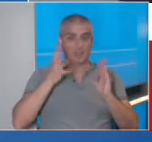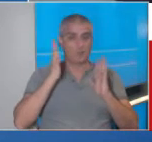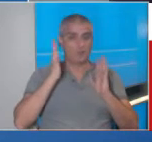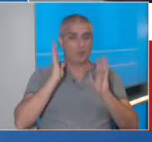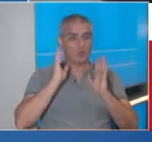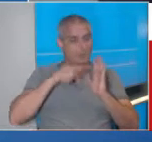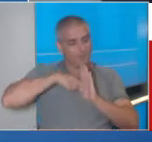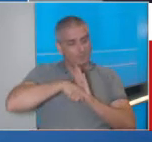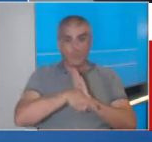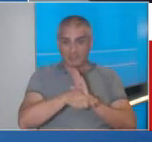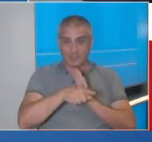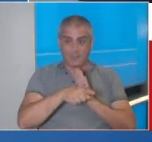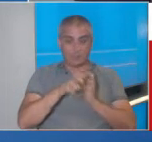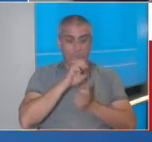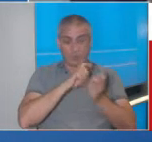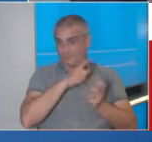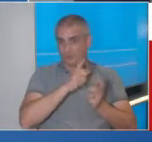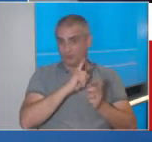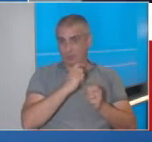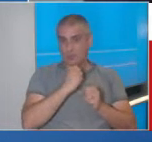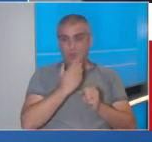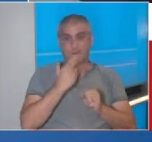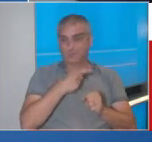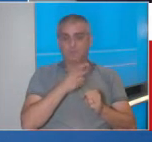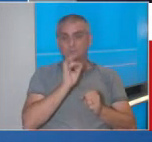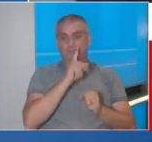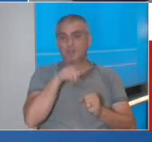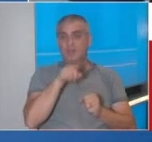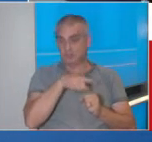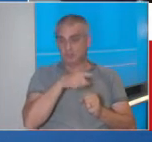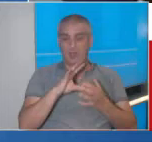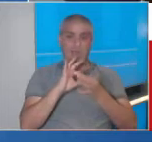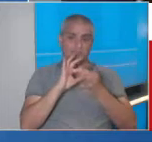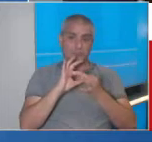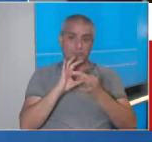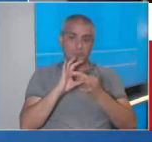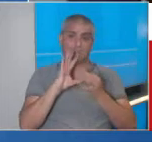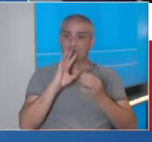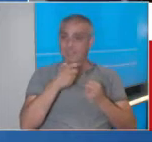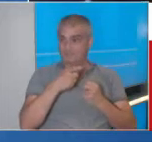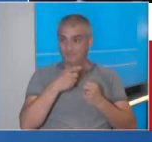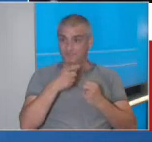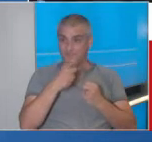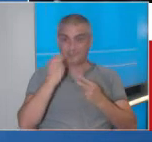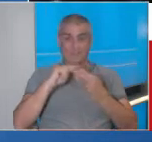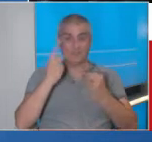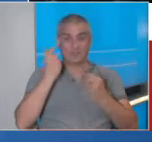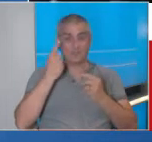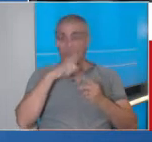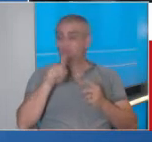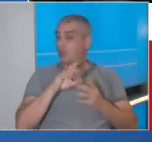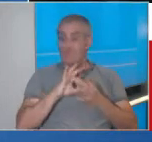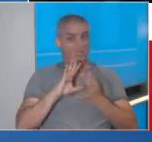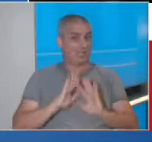מאוד מעמיקה ומורכבת שכאמור לא נעשית בישראל כדי לשלול קשר. זאת אומרת, אם ה-DNA היה שולל כל